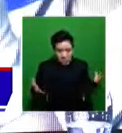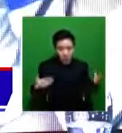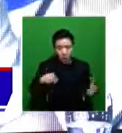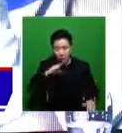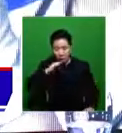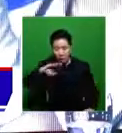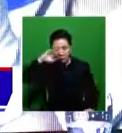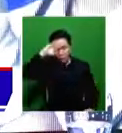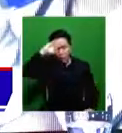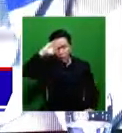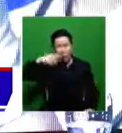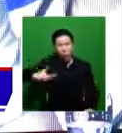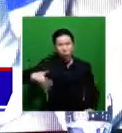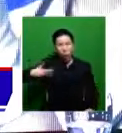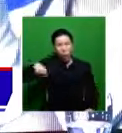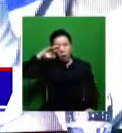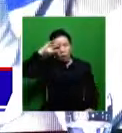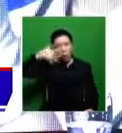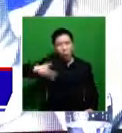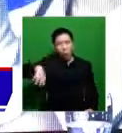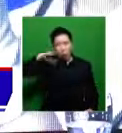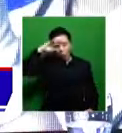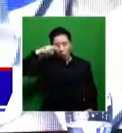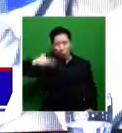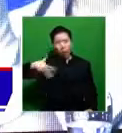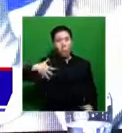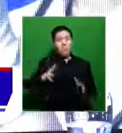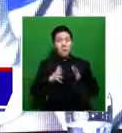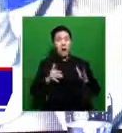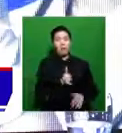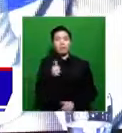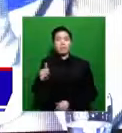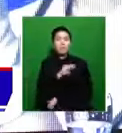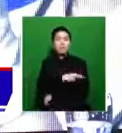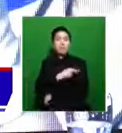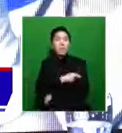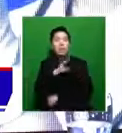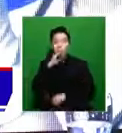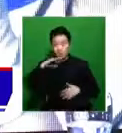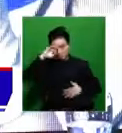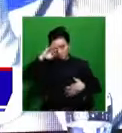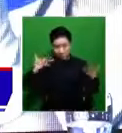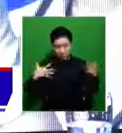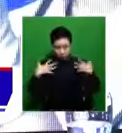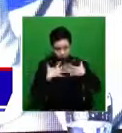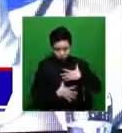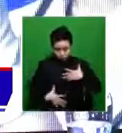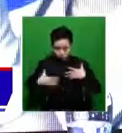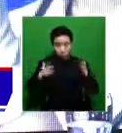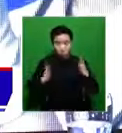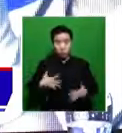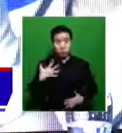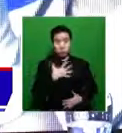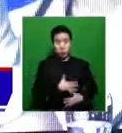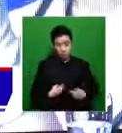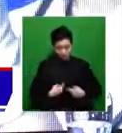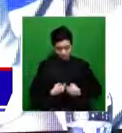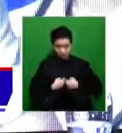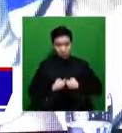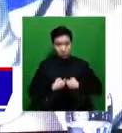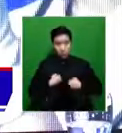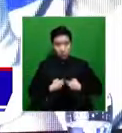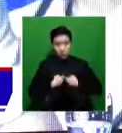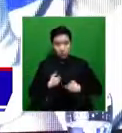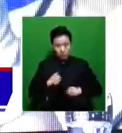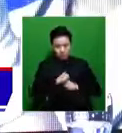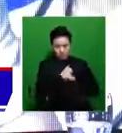ขึ้นมากถึงจะมาหาหมอถ้าไม่มีไข้ขึ้นไม่แสดงอาการร่างกายมนุษย์ของเราร่างกายของท่านทุกคนจะสร้างภูมิ